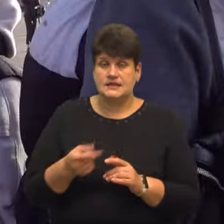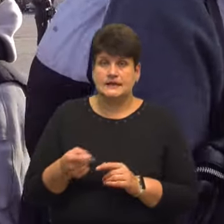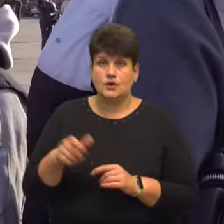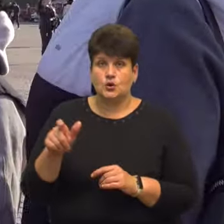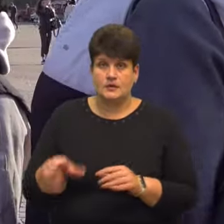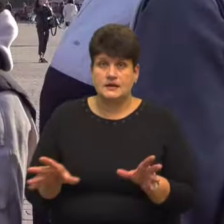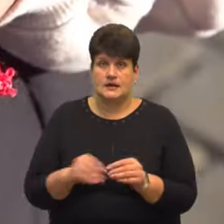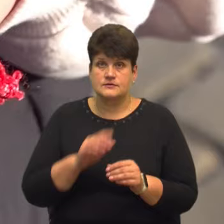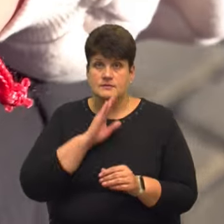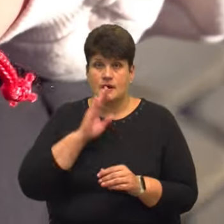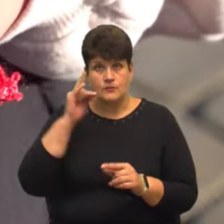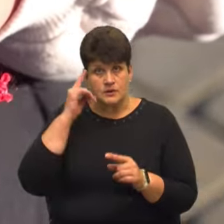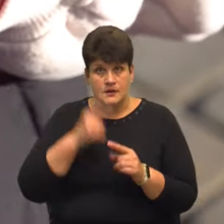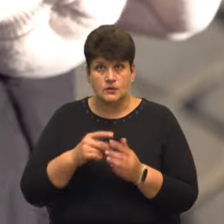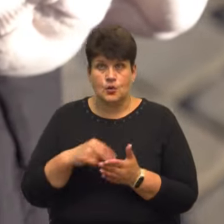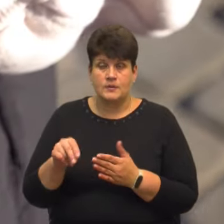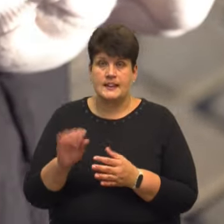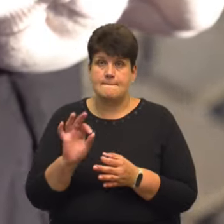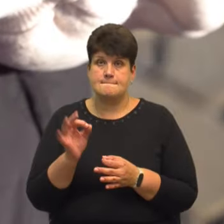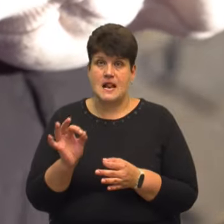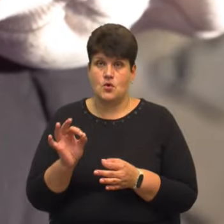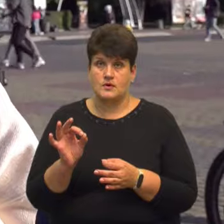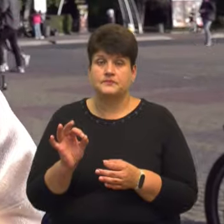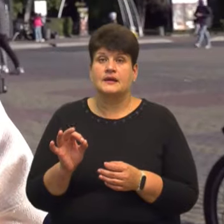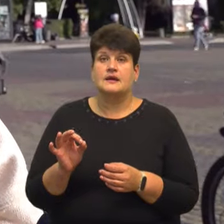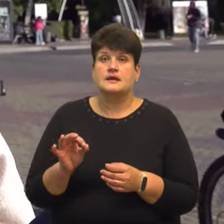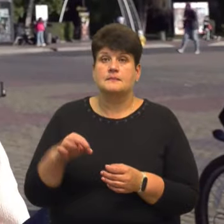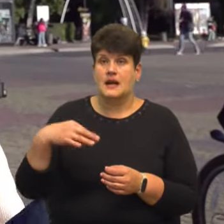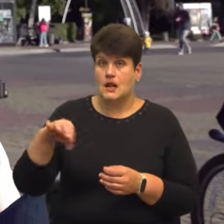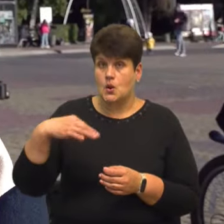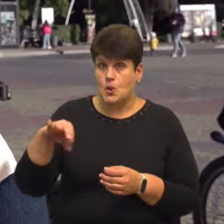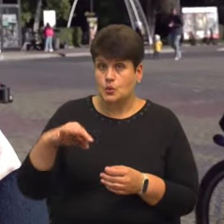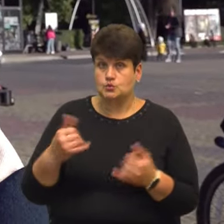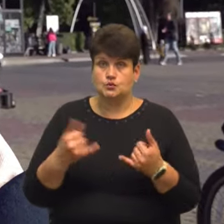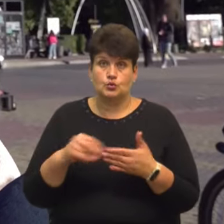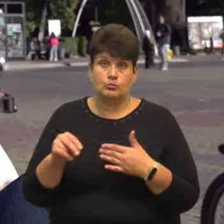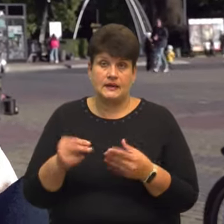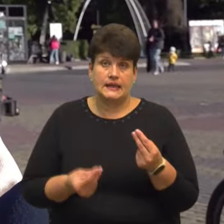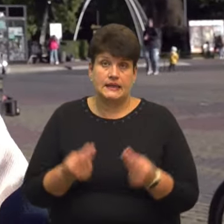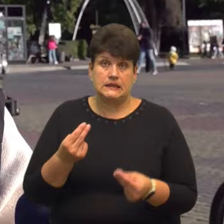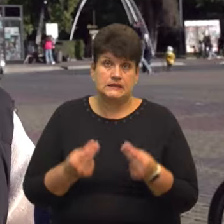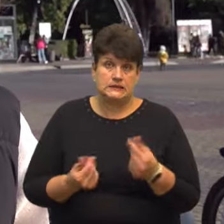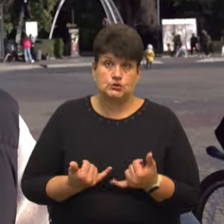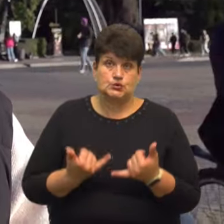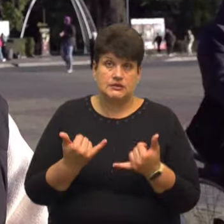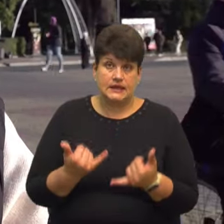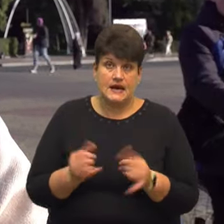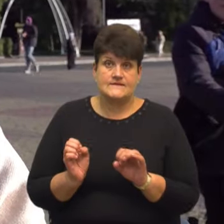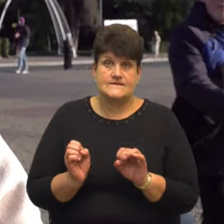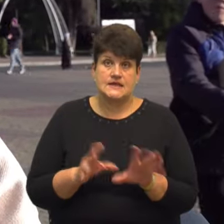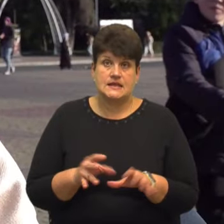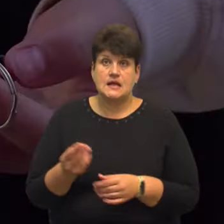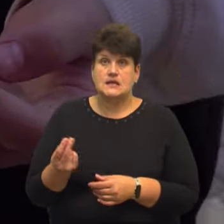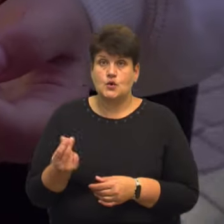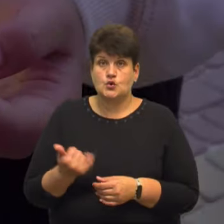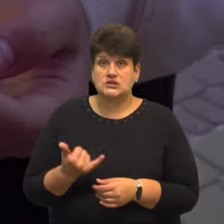разом з мамою та братом придбали брелок я сьогодні купила таку іграшку для Ну і віддала кошти для